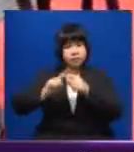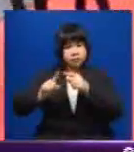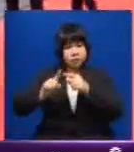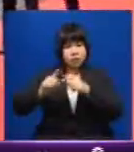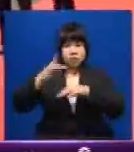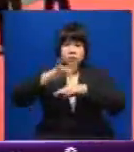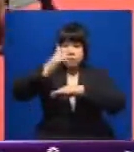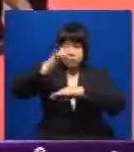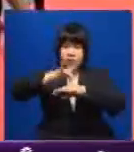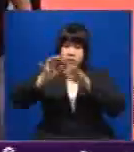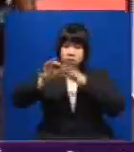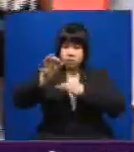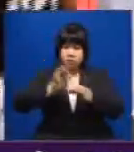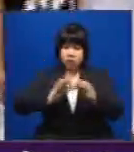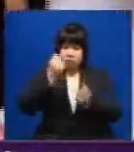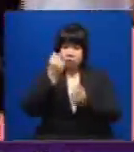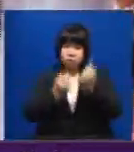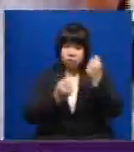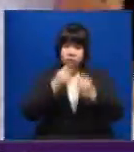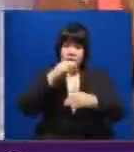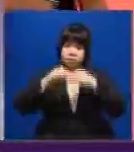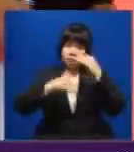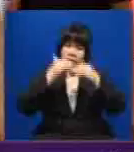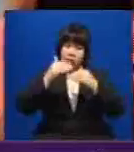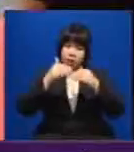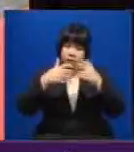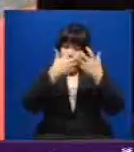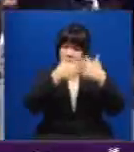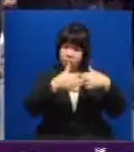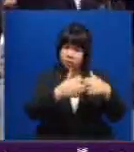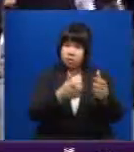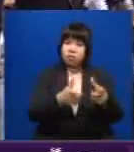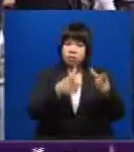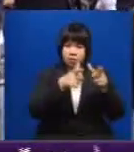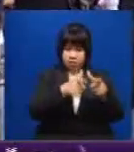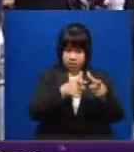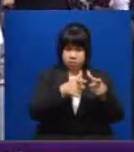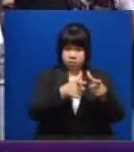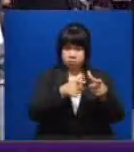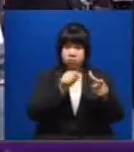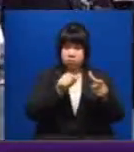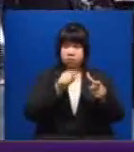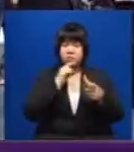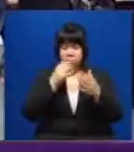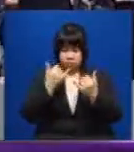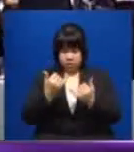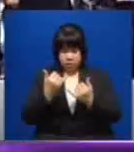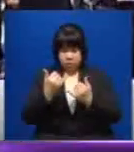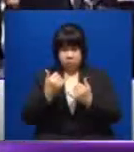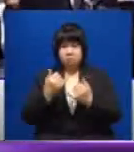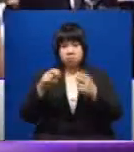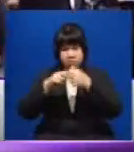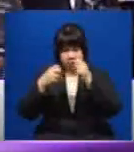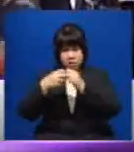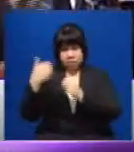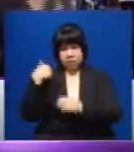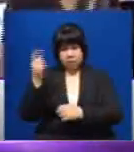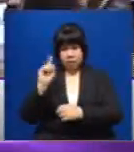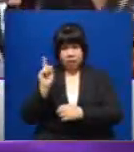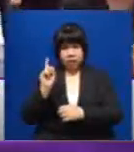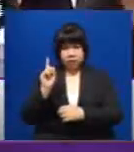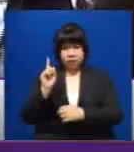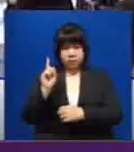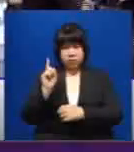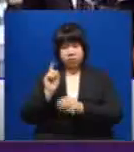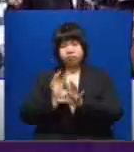ถสามารถพัฒนาไปเครื่องเล็กลงประหยัด มีแน่นอนครับอย่างการเดินทางมาวันนี้ก็มี